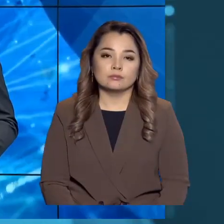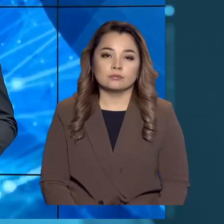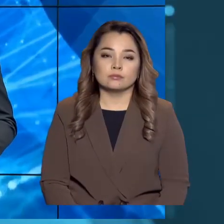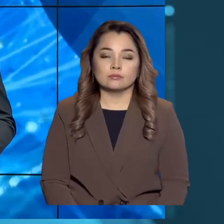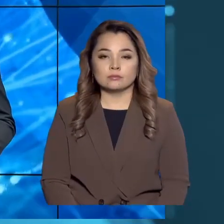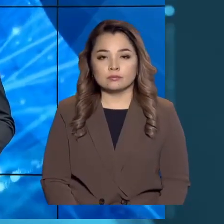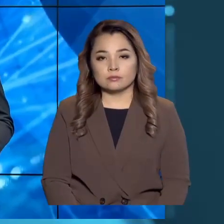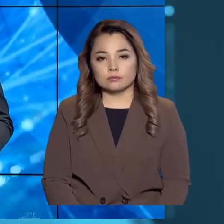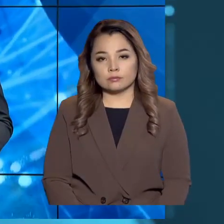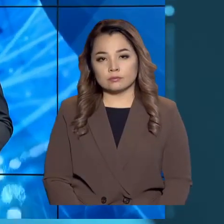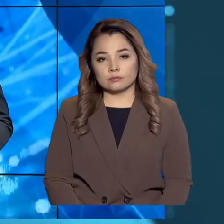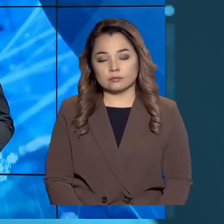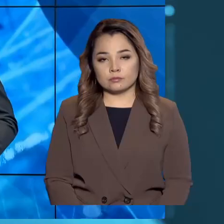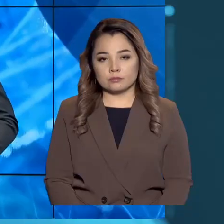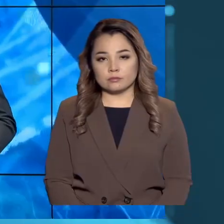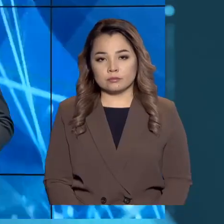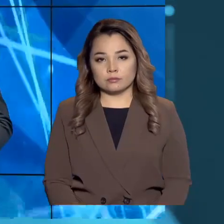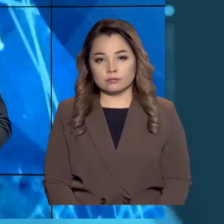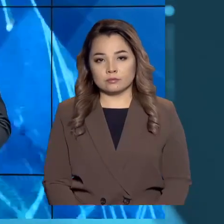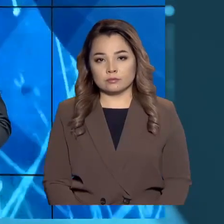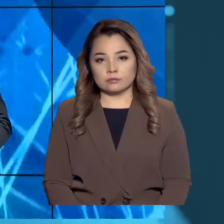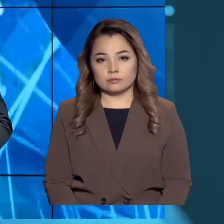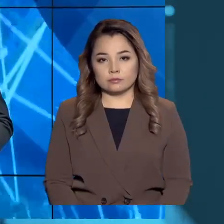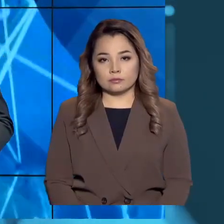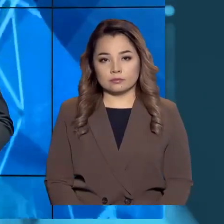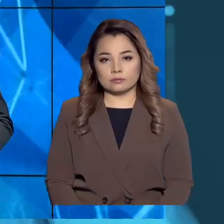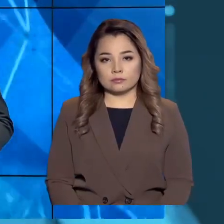Экономика жаңалықтары осындай. Альбина. Рахмет, Досжан.